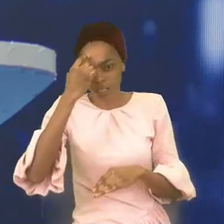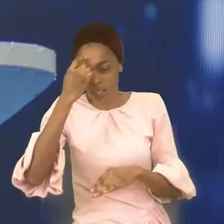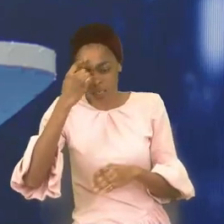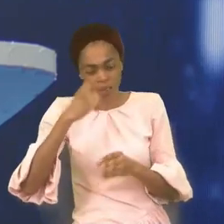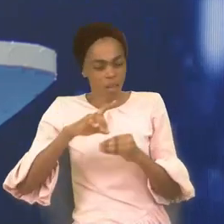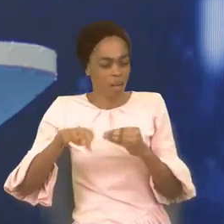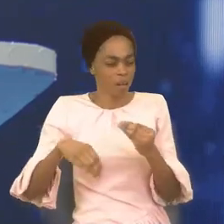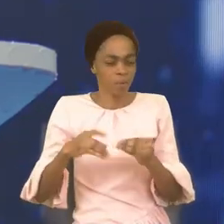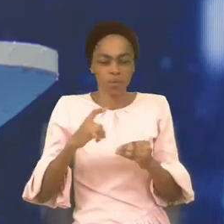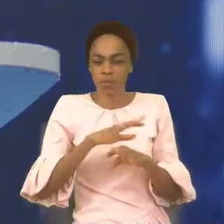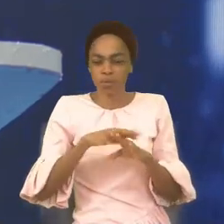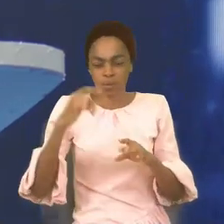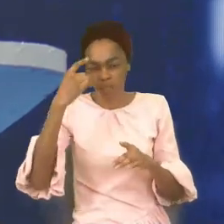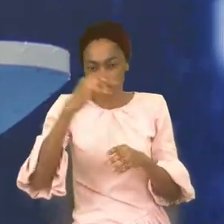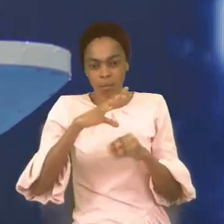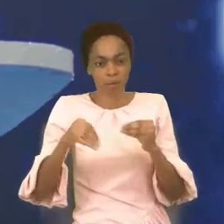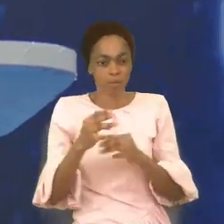ce monde